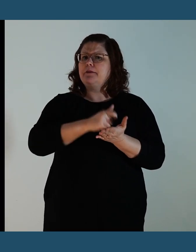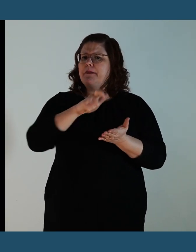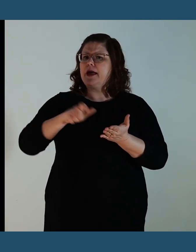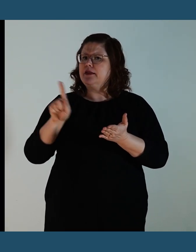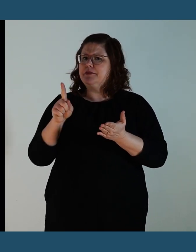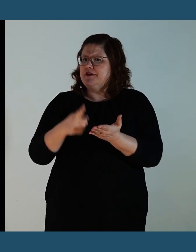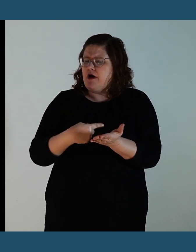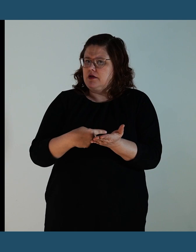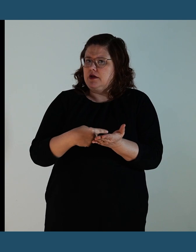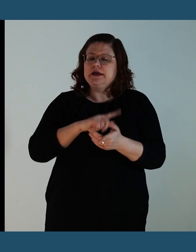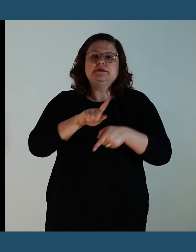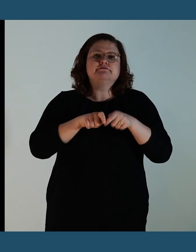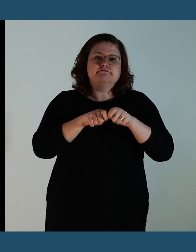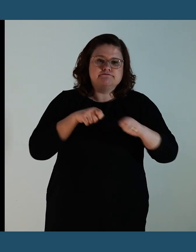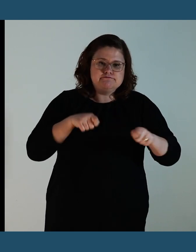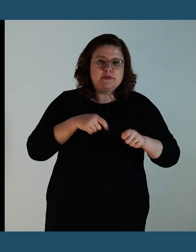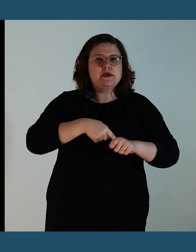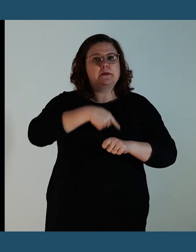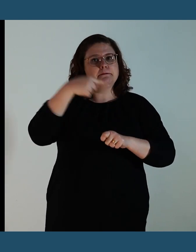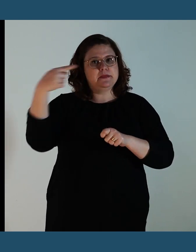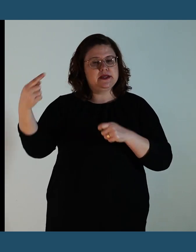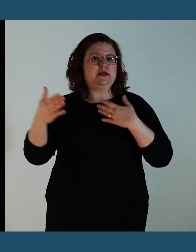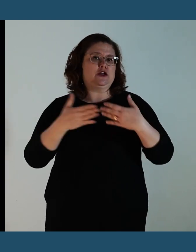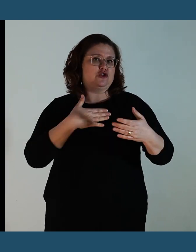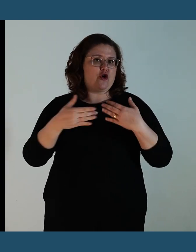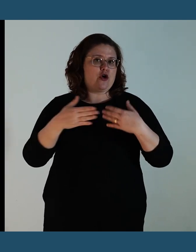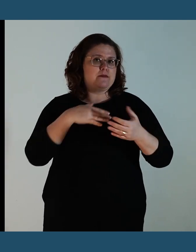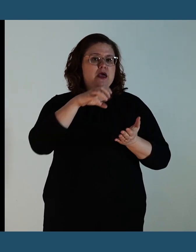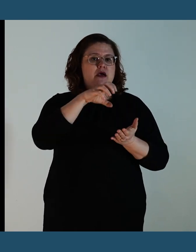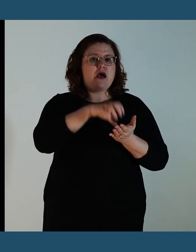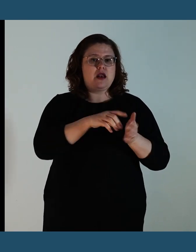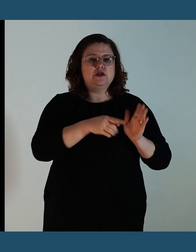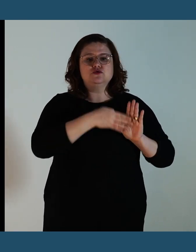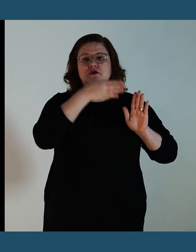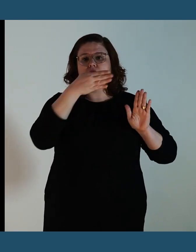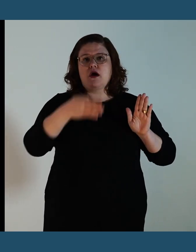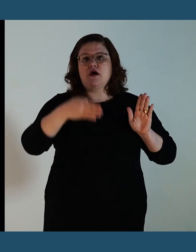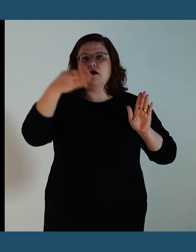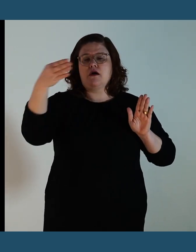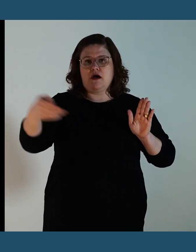sitoutumista ja pitkäjänteisiä toimia läpi hallituskausien.